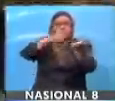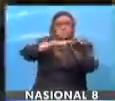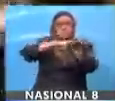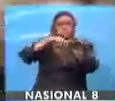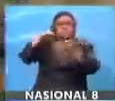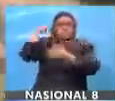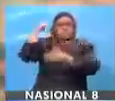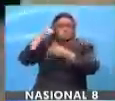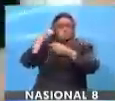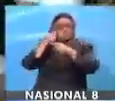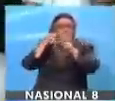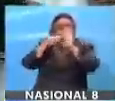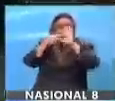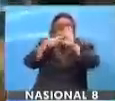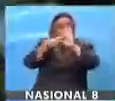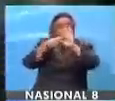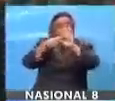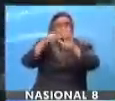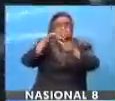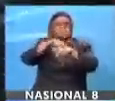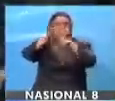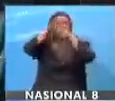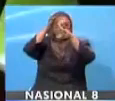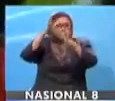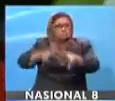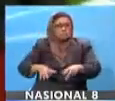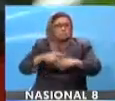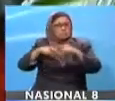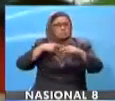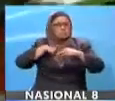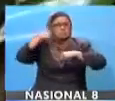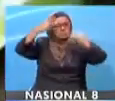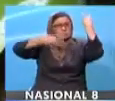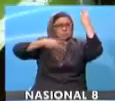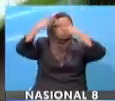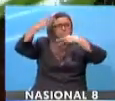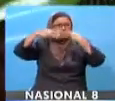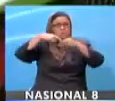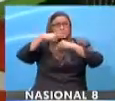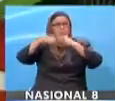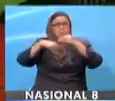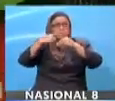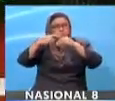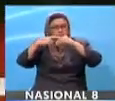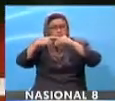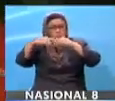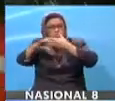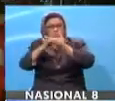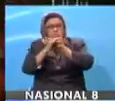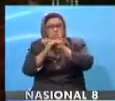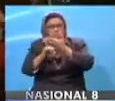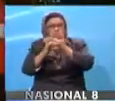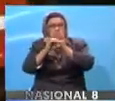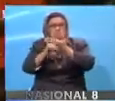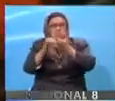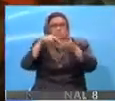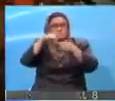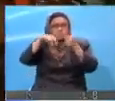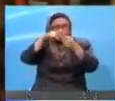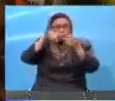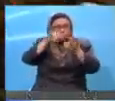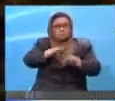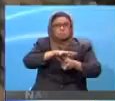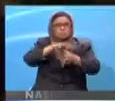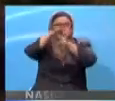berasa khawatir tentang kebocoran itu apabila helikopter berlepas pada 4.25 minit petang dari padang sekolah selepas